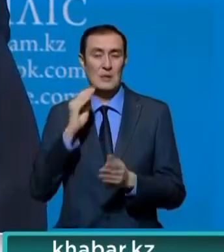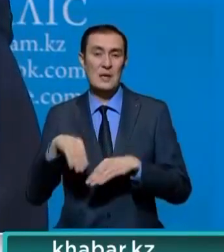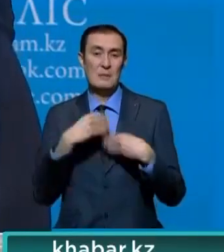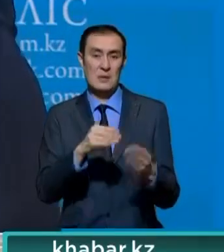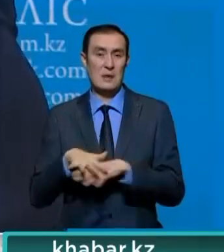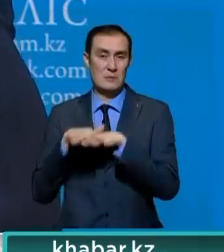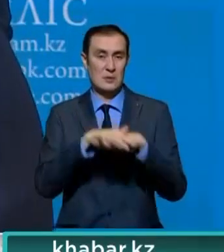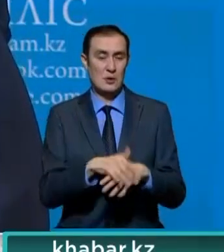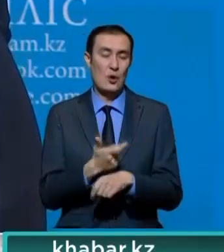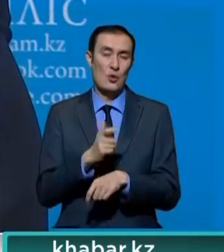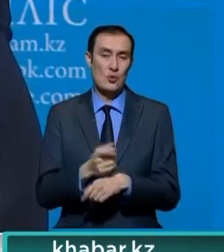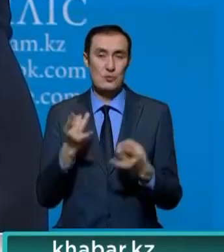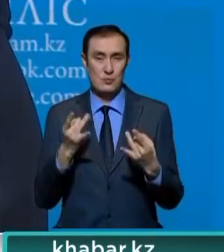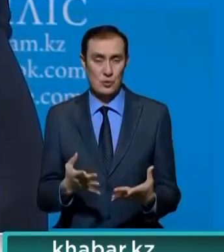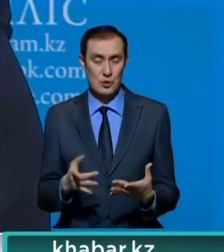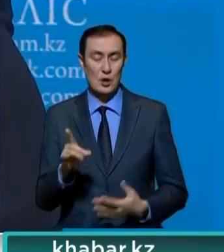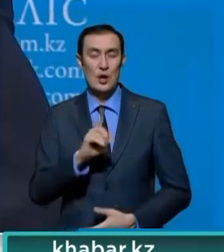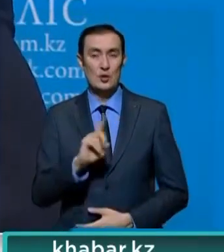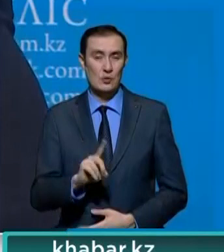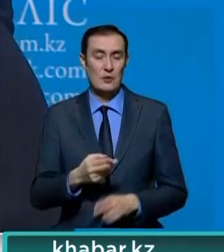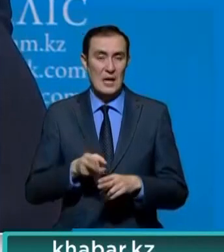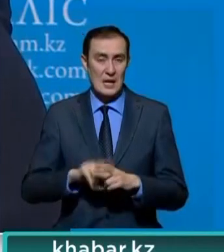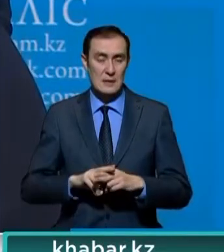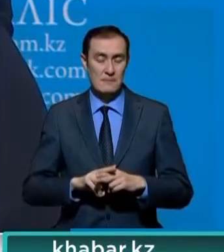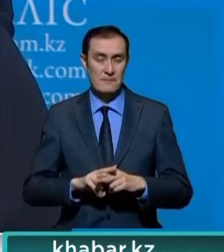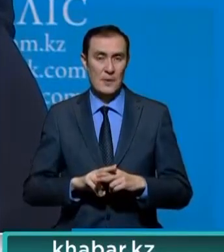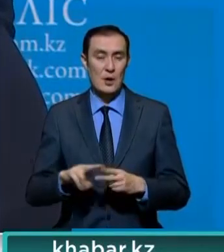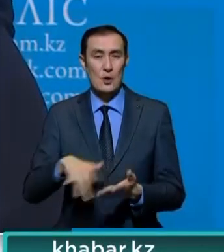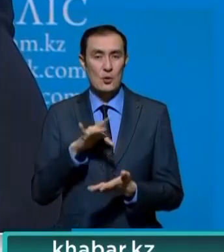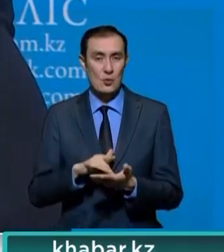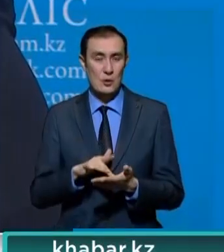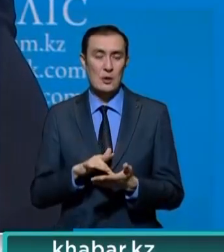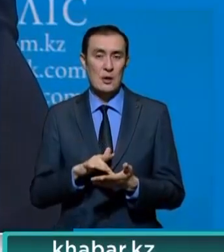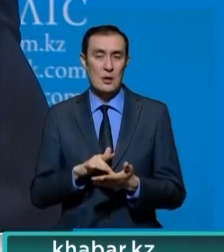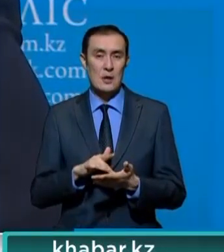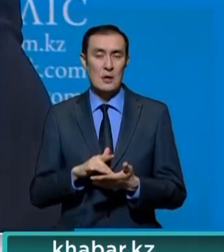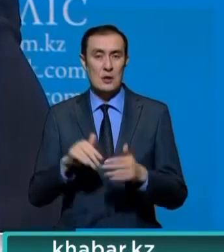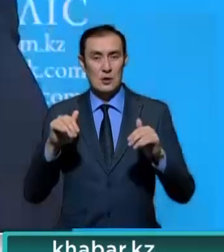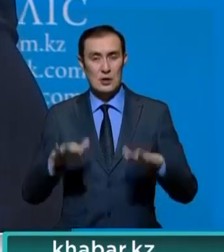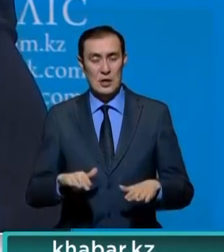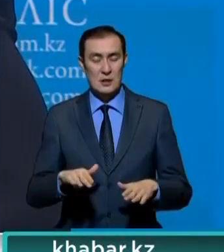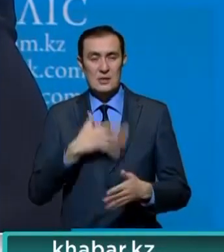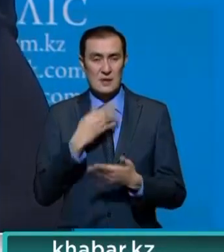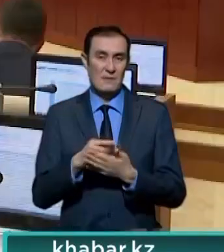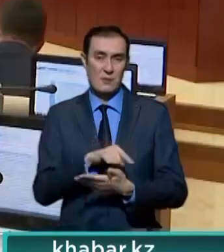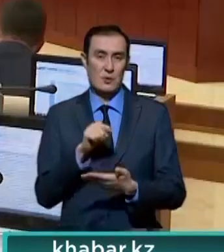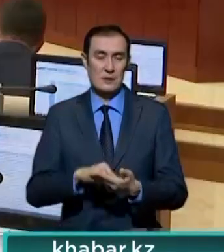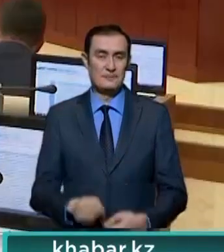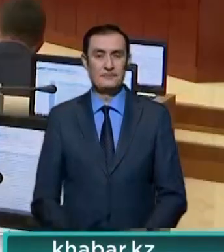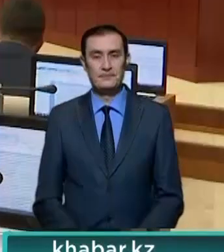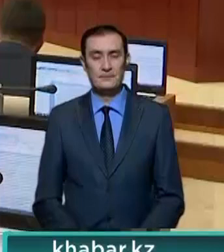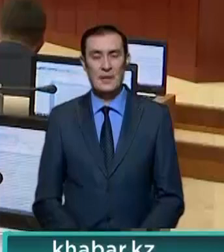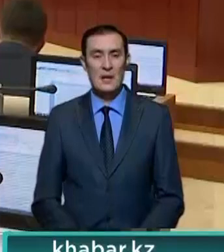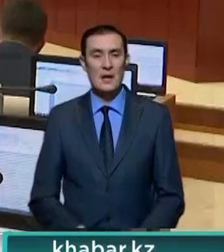туда. Очень все просто, потому что тем самым город решает и свои вопросы тоже.